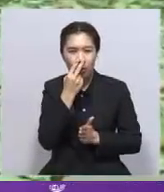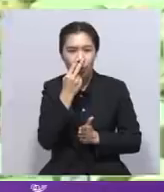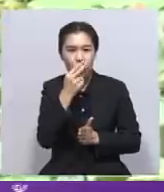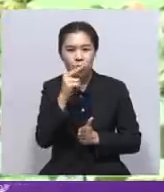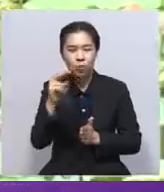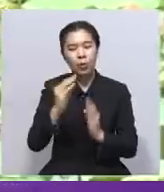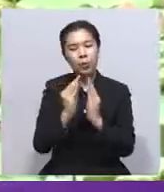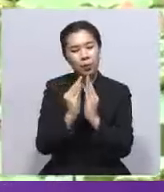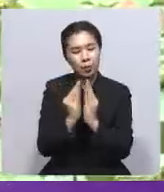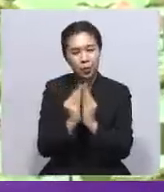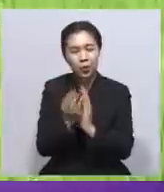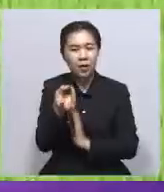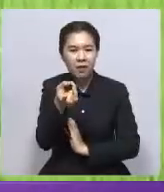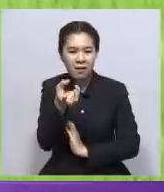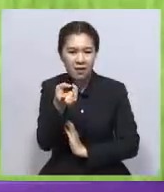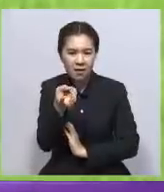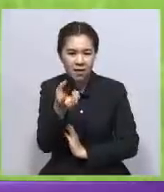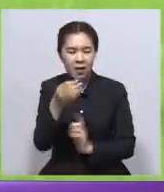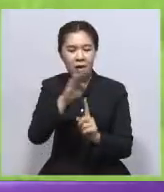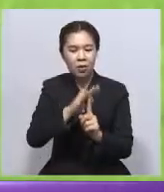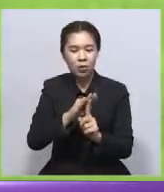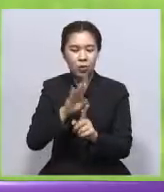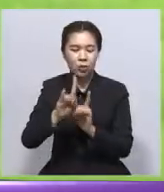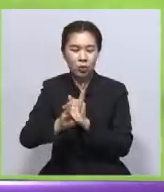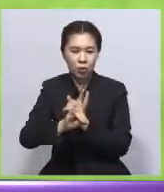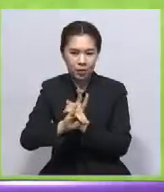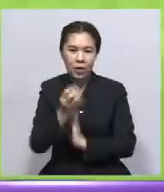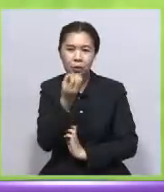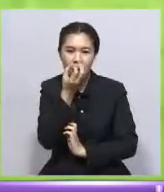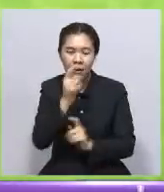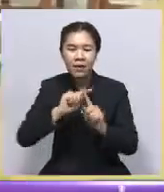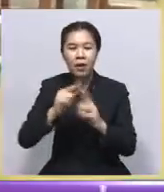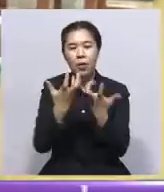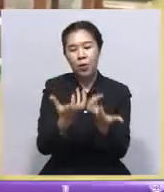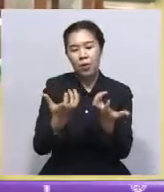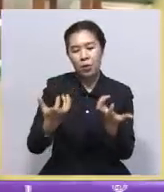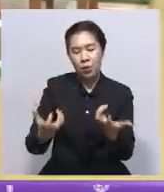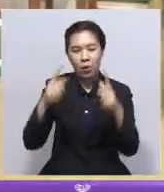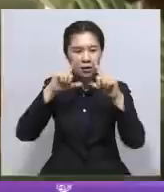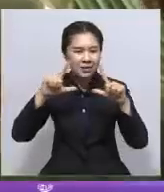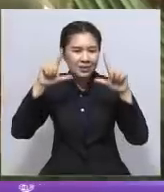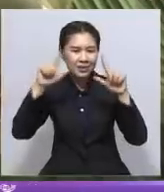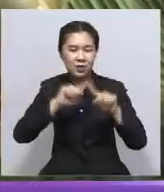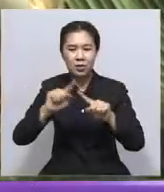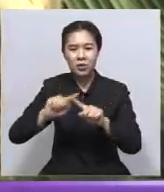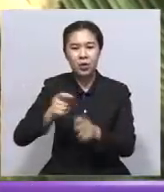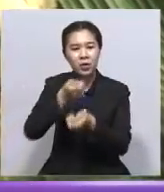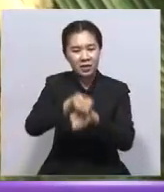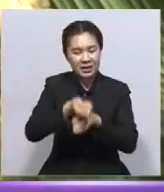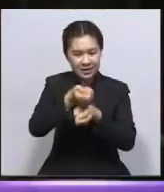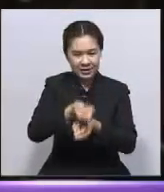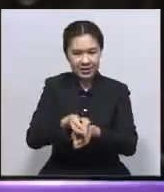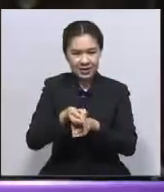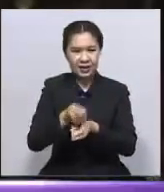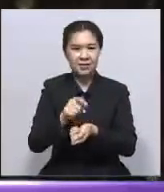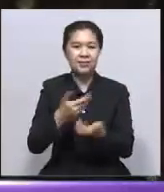ชมนาบัวนาข้าวชมสวนกล้วยไม้และเลือกซื้อสินค้าโอท็อปสินค้าแปรรูปทางการเกษตรของกลุ่มแม่บ้านเกษตรกร